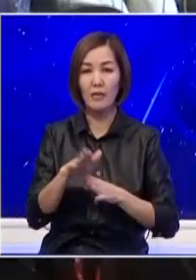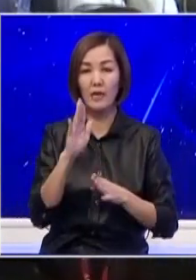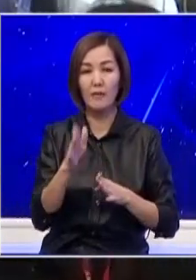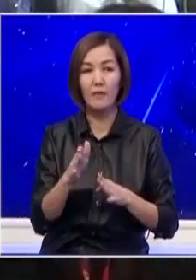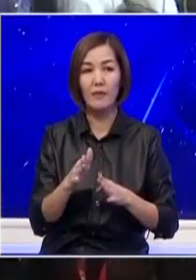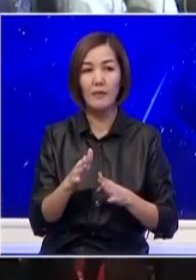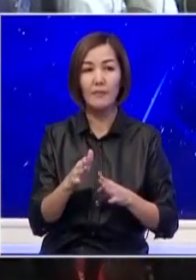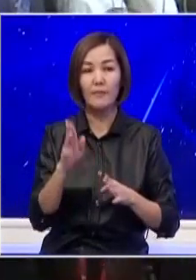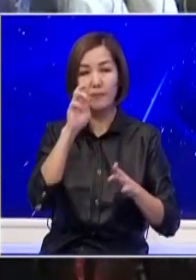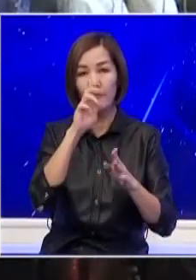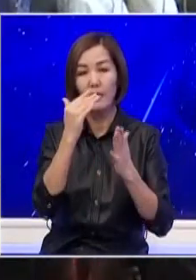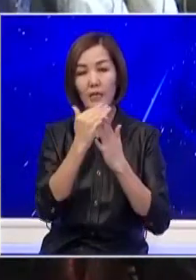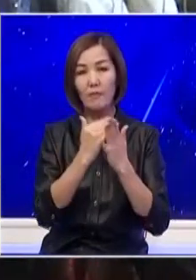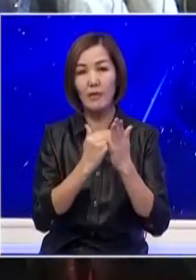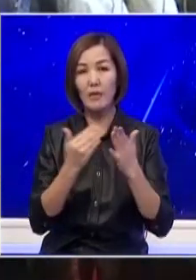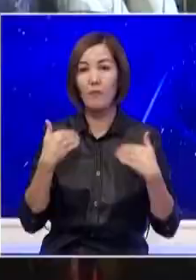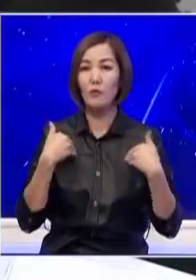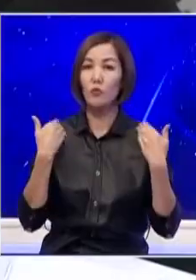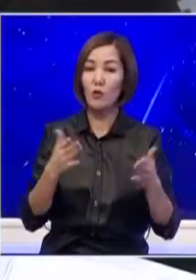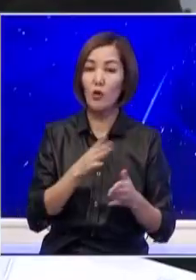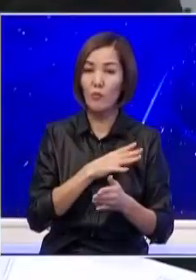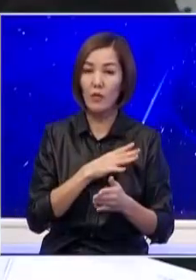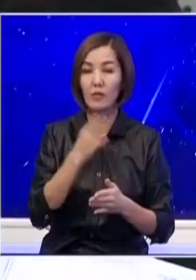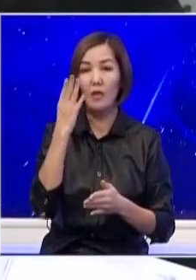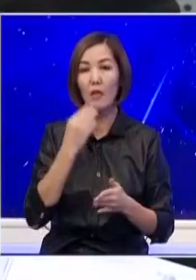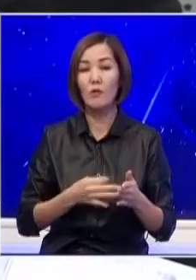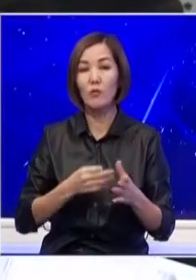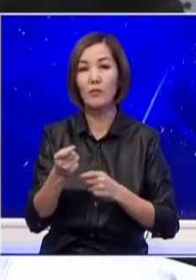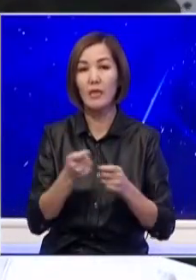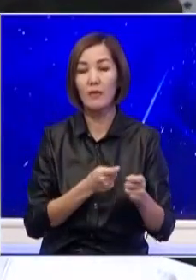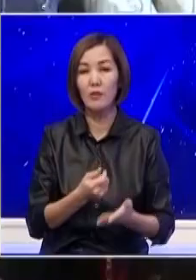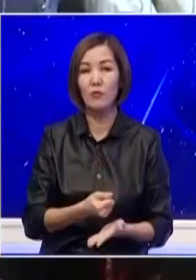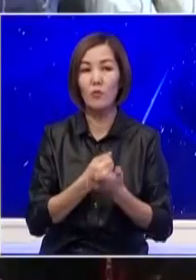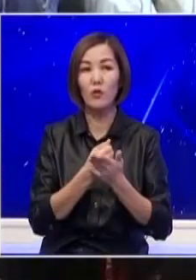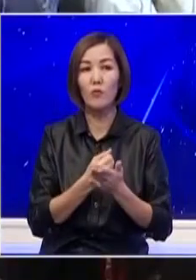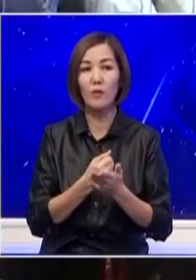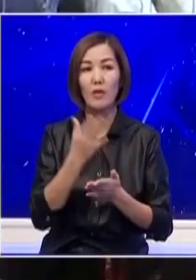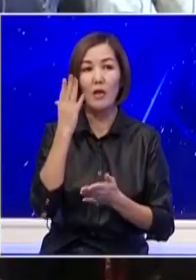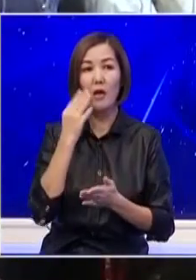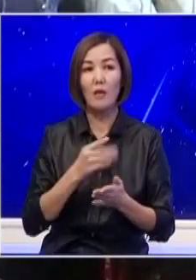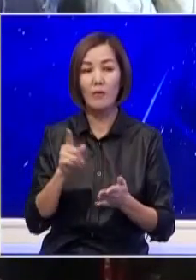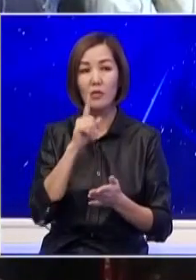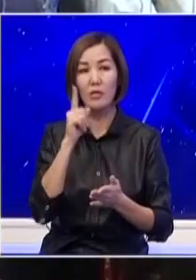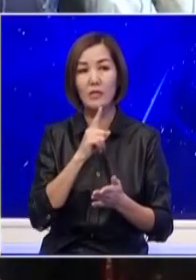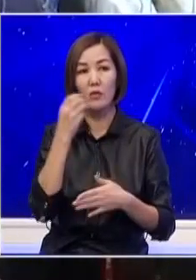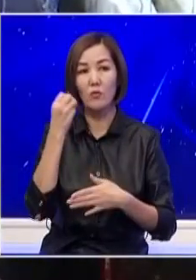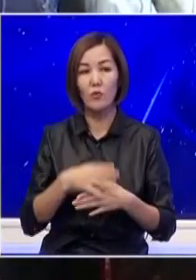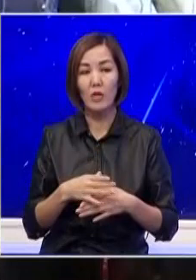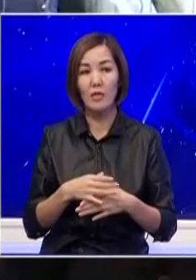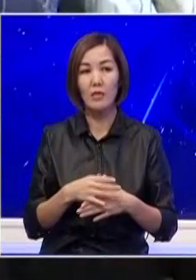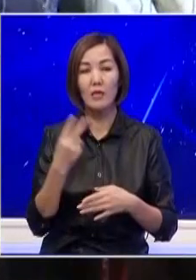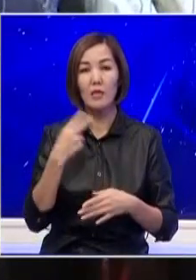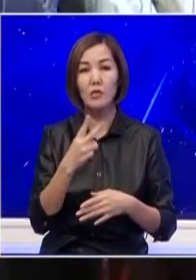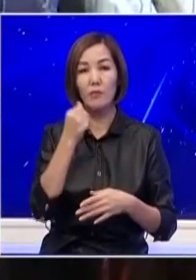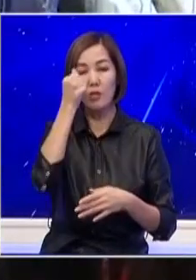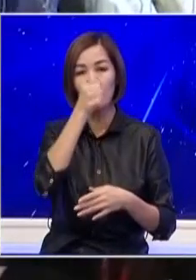оның ішінде мемлекеттік бағдарламаларды ұсынған болатын. Алматы облысы әкімдігінің қолдауымен Алматы облысының жастар ресурстық орталығы